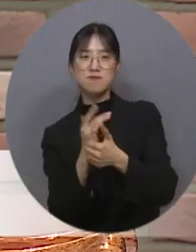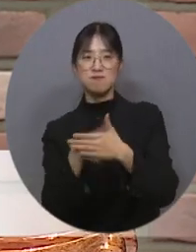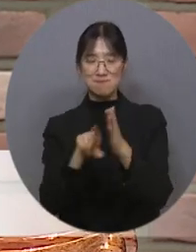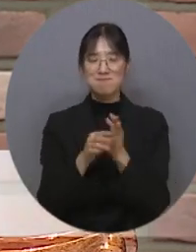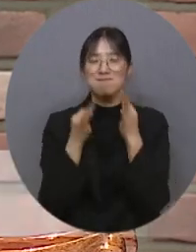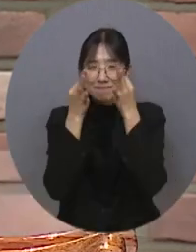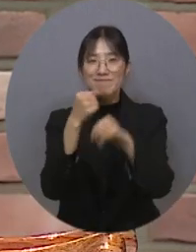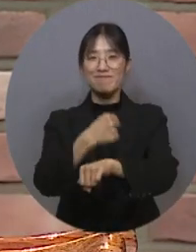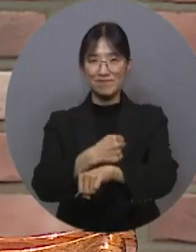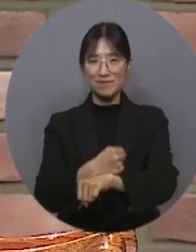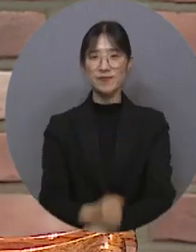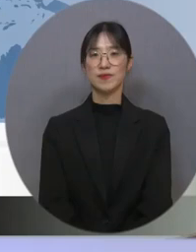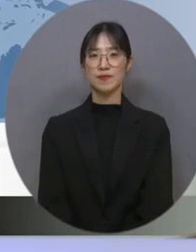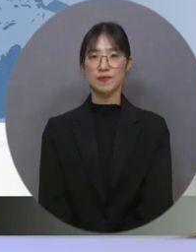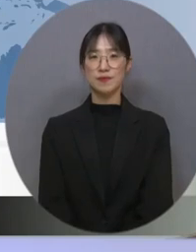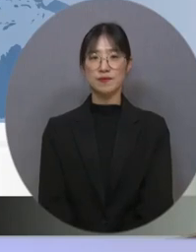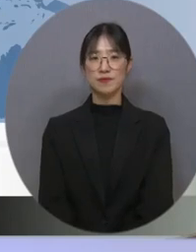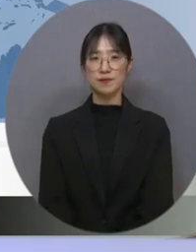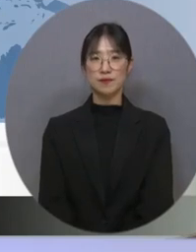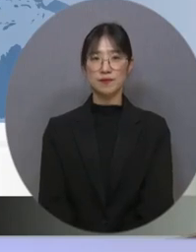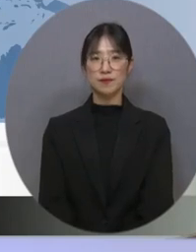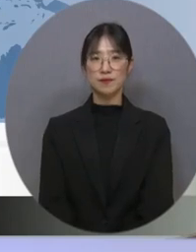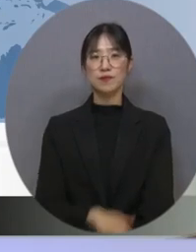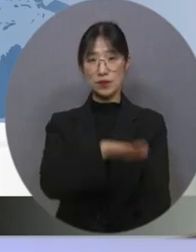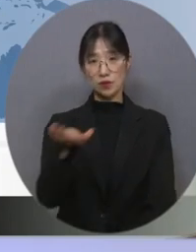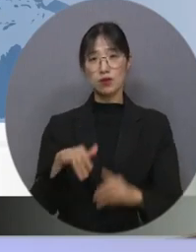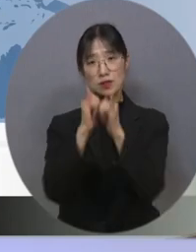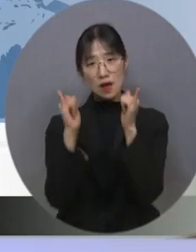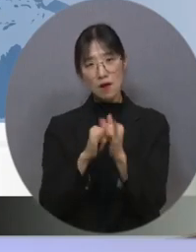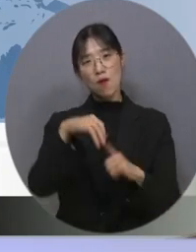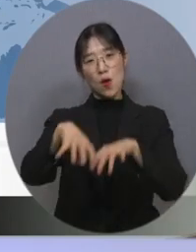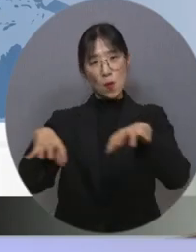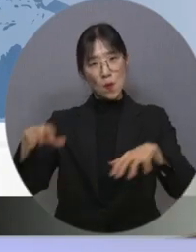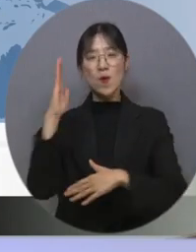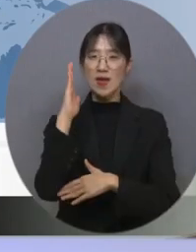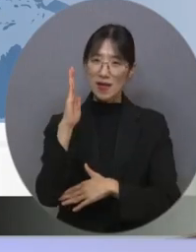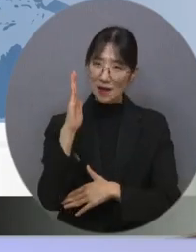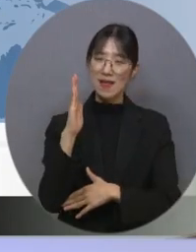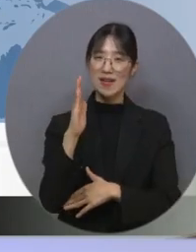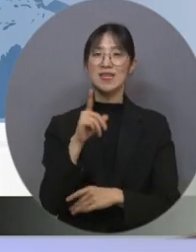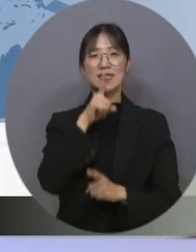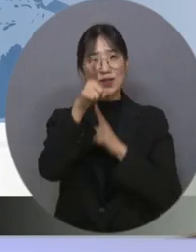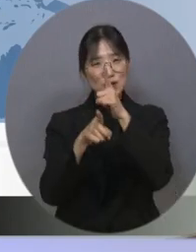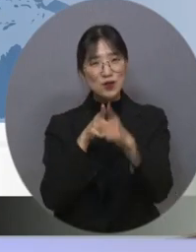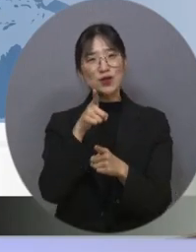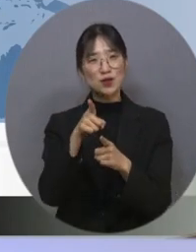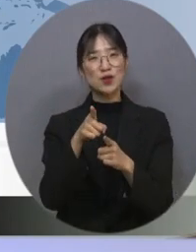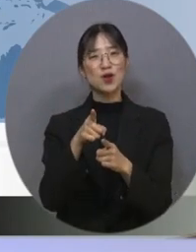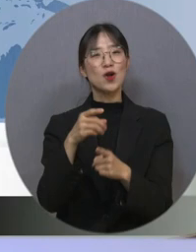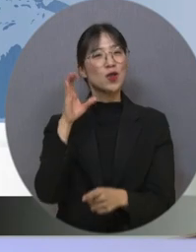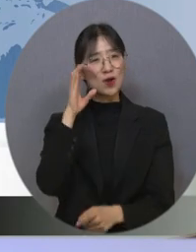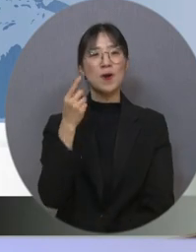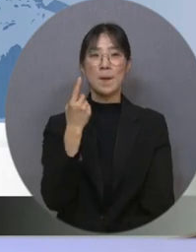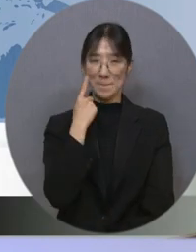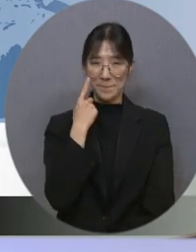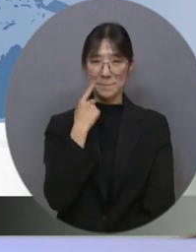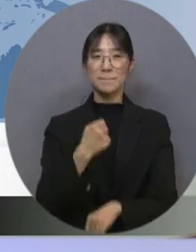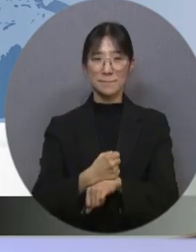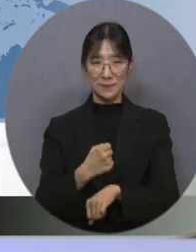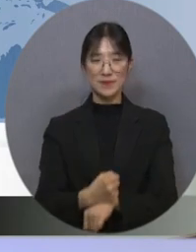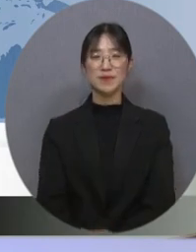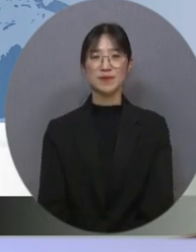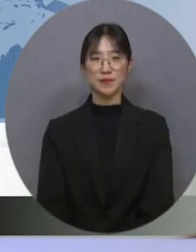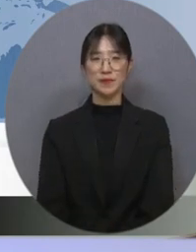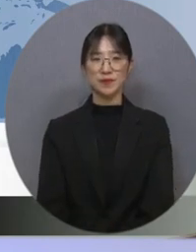최선을 다하겠습니다. 우리 사회 곳곳의 이야기를 사연과 제보로 직접 만나보는 나도 말 좀